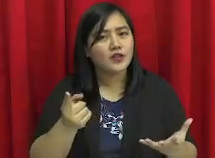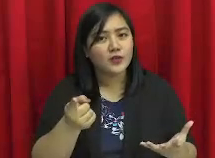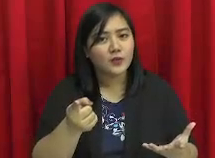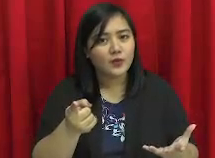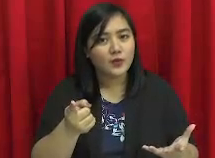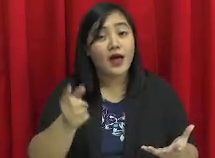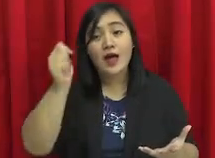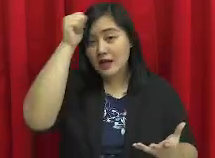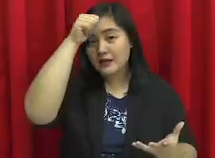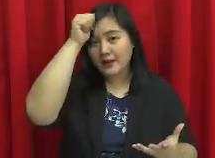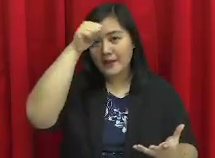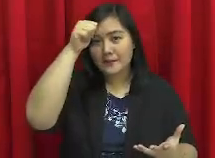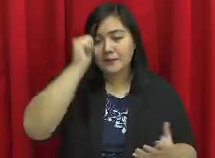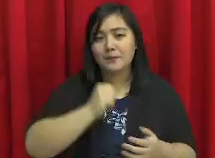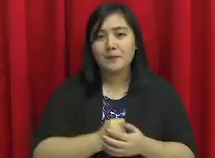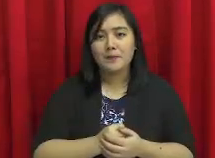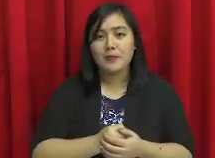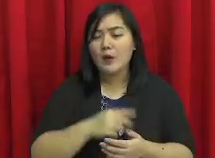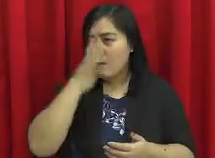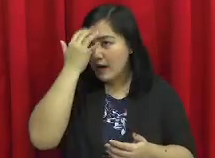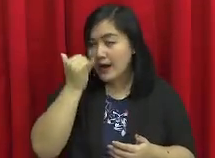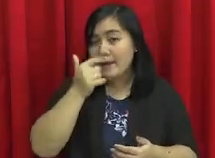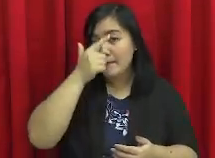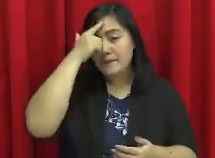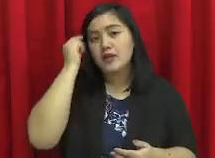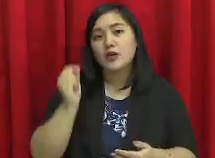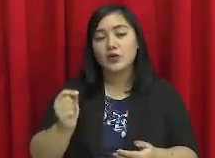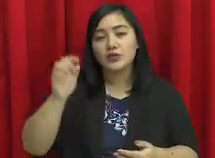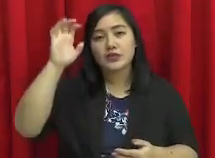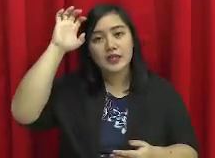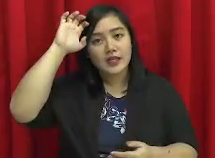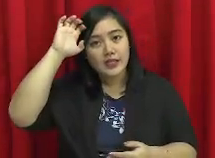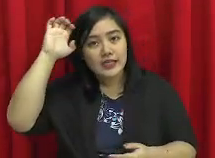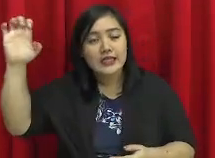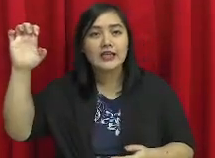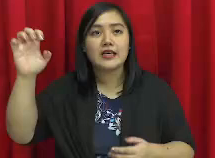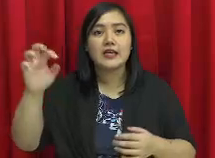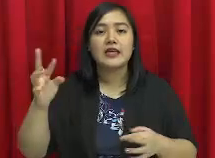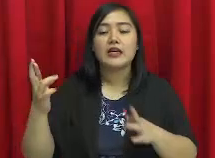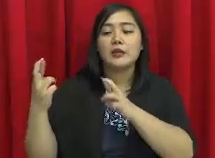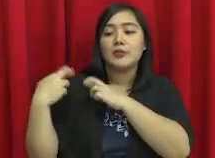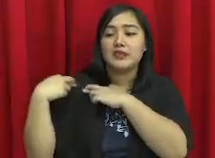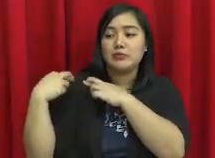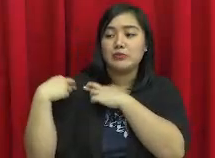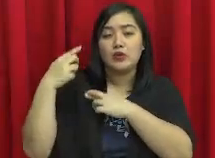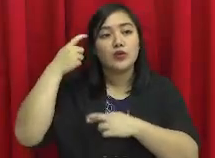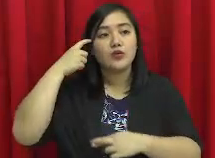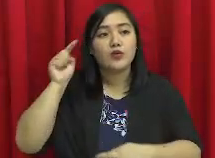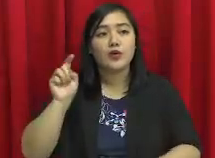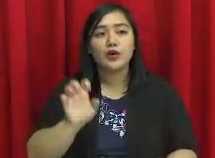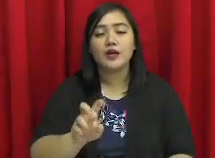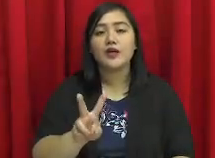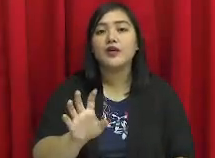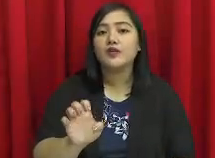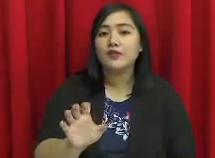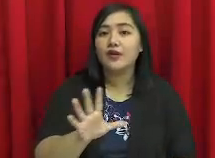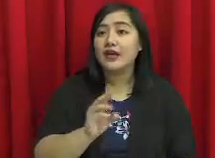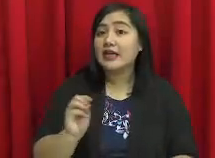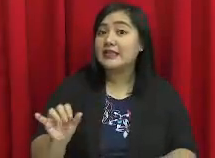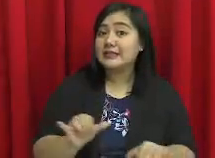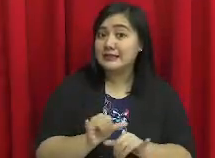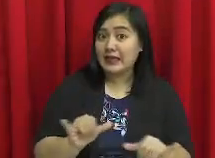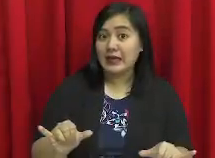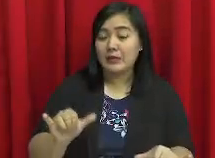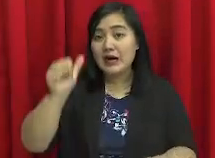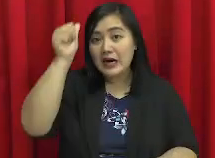Bakit? Sa kanya kinuha si Eve eh. Pangalawa, he was responsible on their